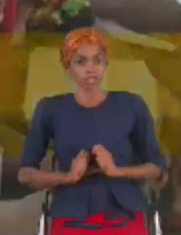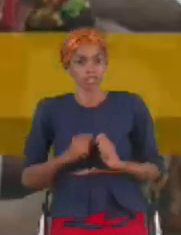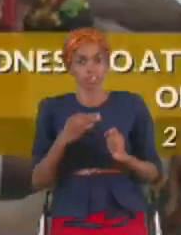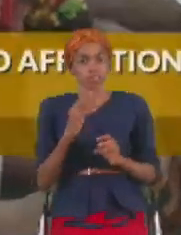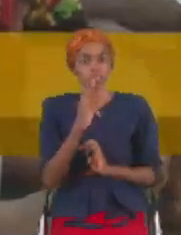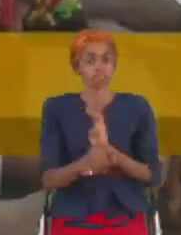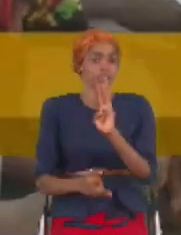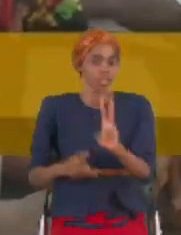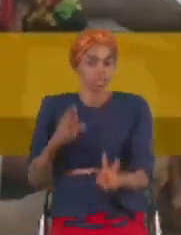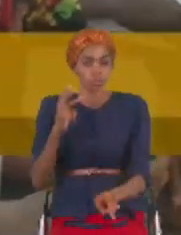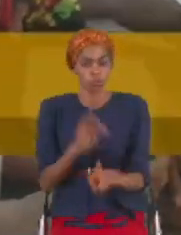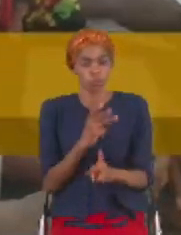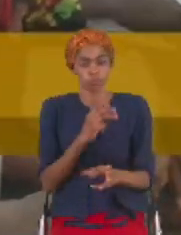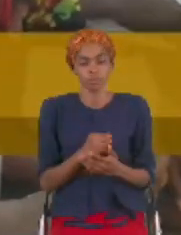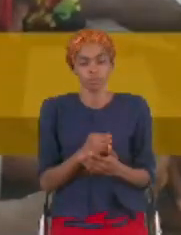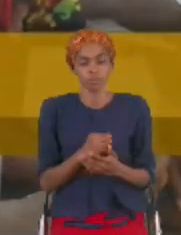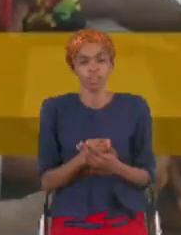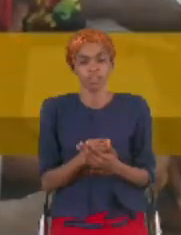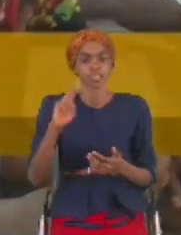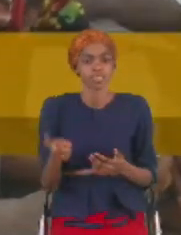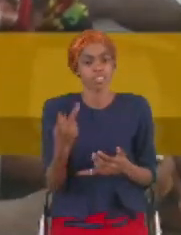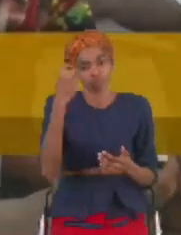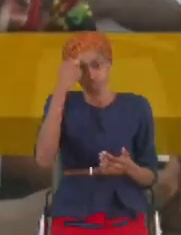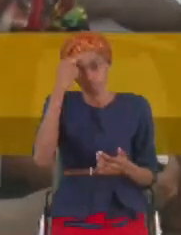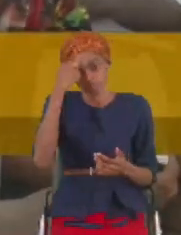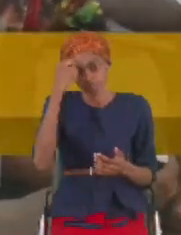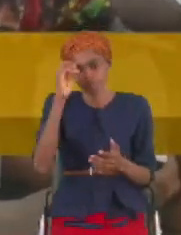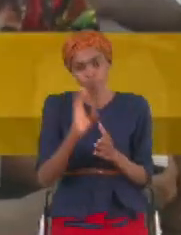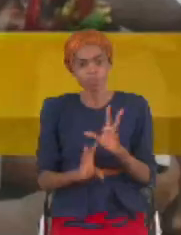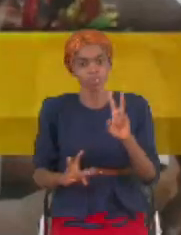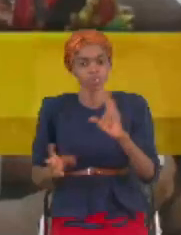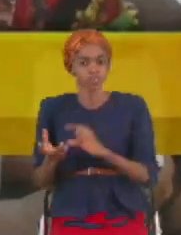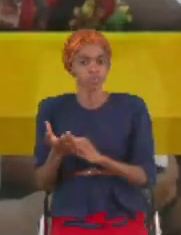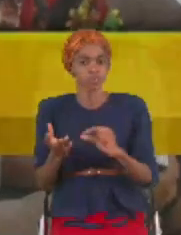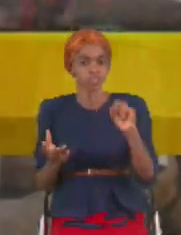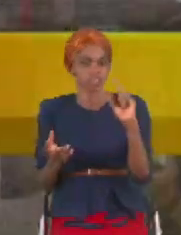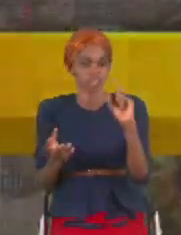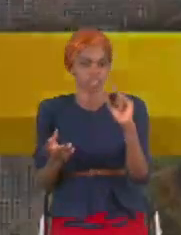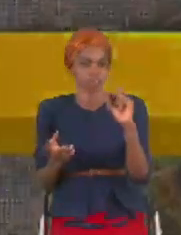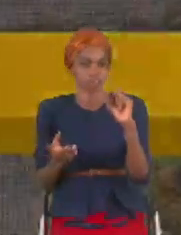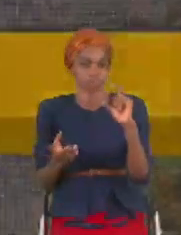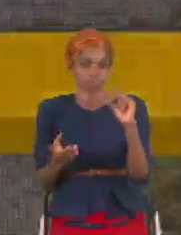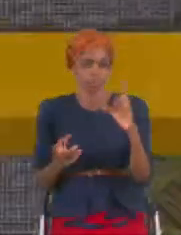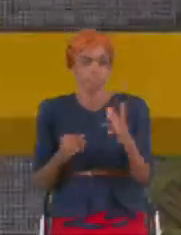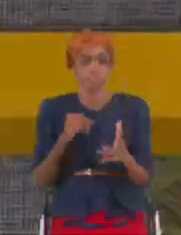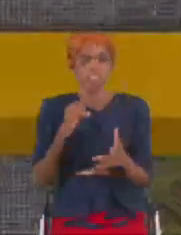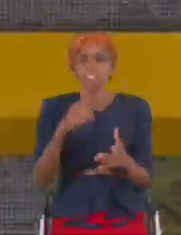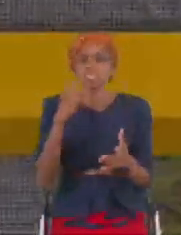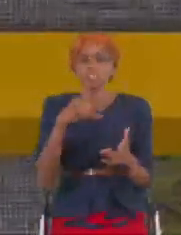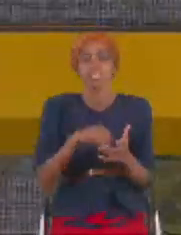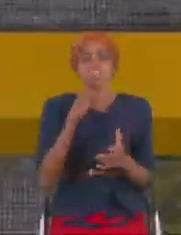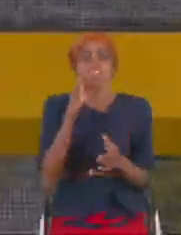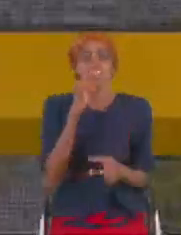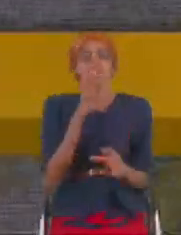dans 2 timothée de vinci aux audi cette parole incertaine